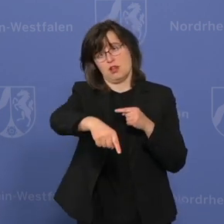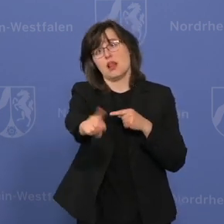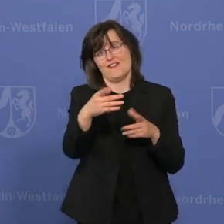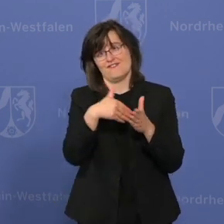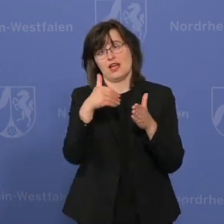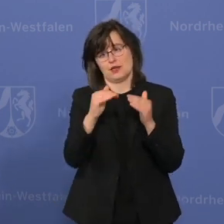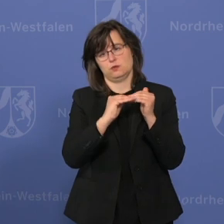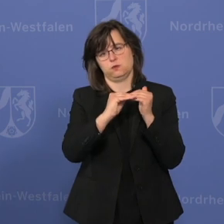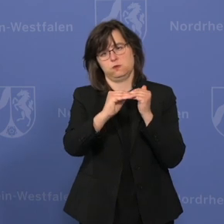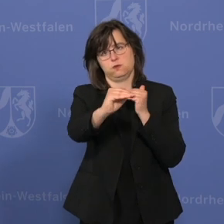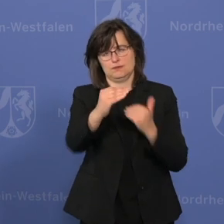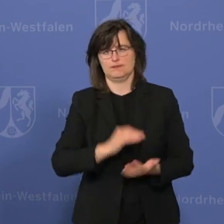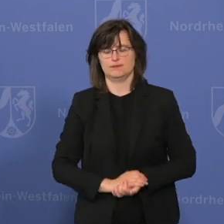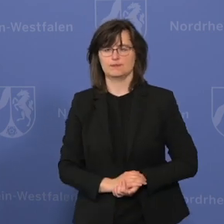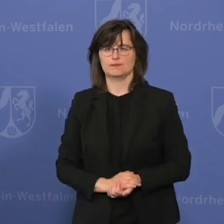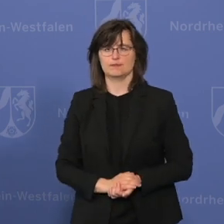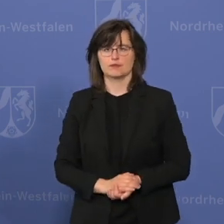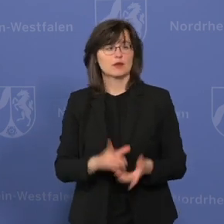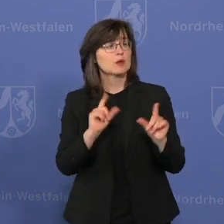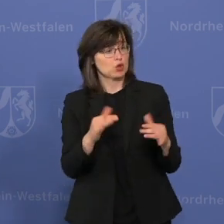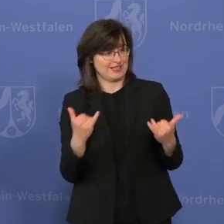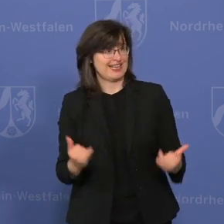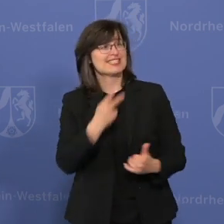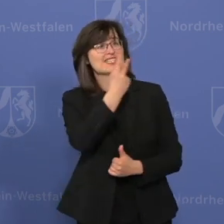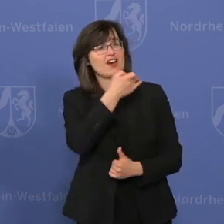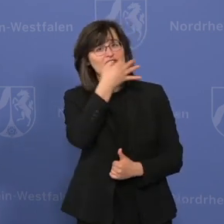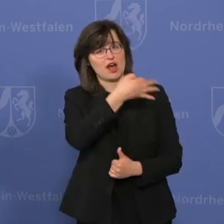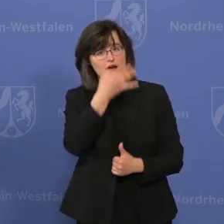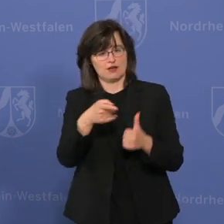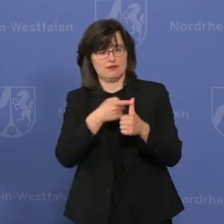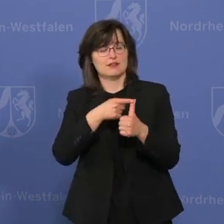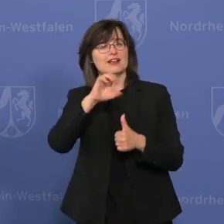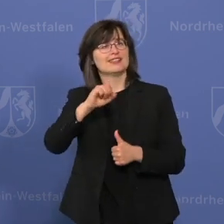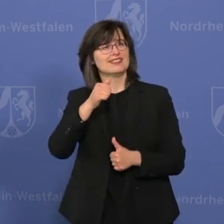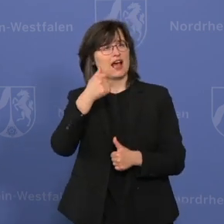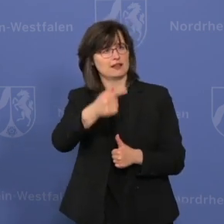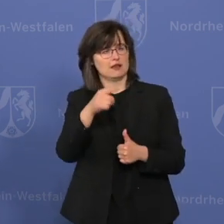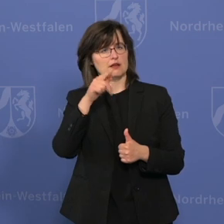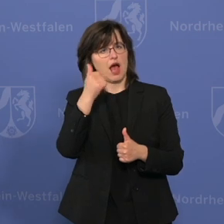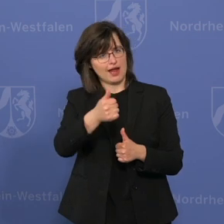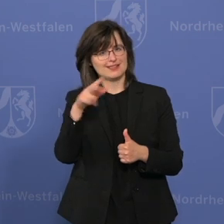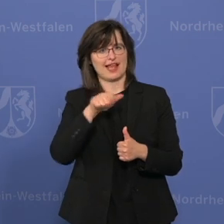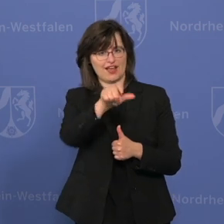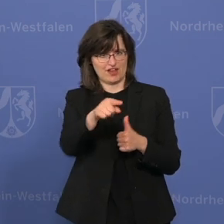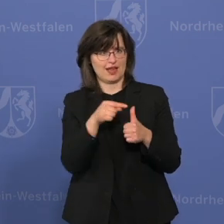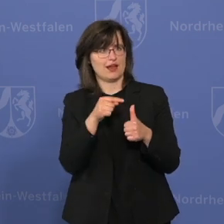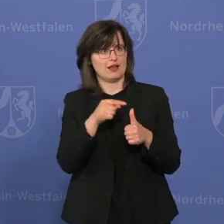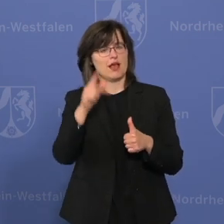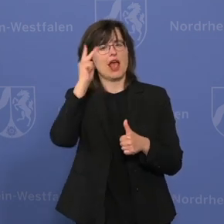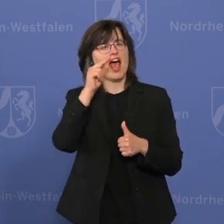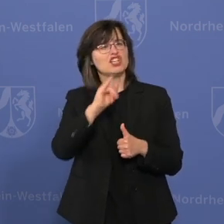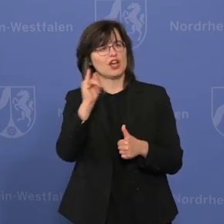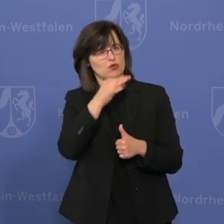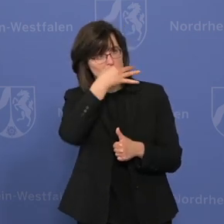anhält. Dann kommen wir jetzt zu 2 Fragen von Sat1 NRW, Herrn Ischerwood. Er fragt zum einen, der Zusammenbruch